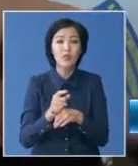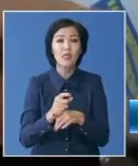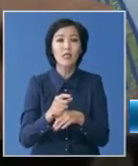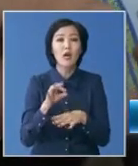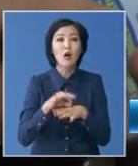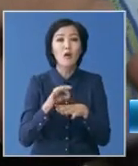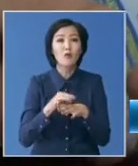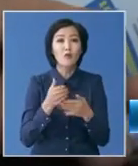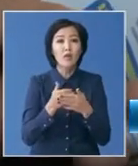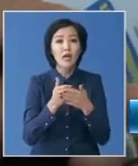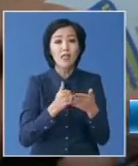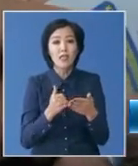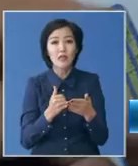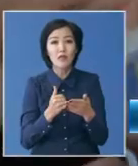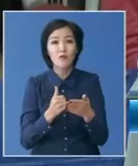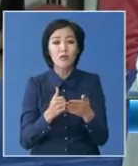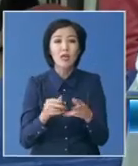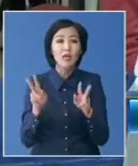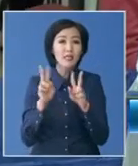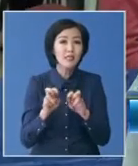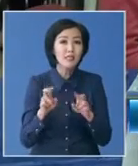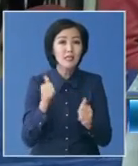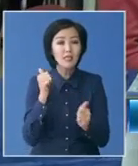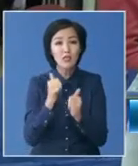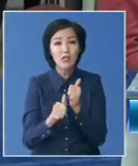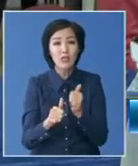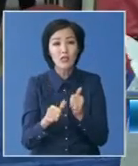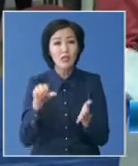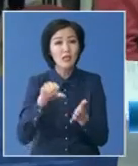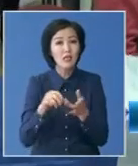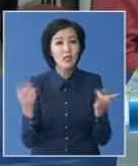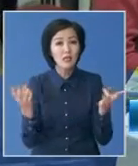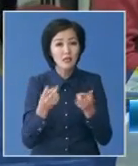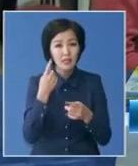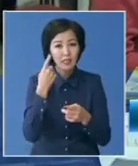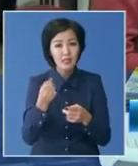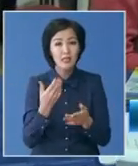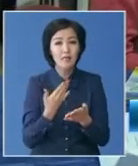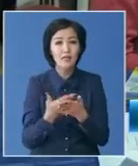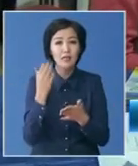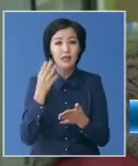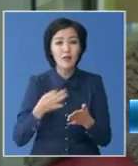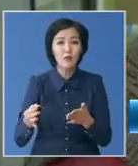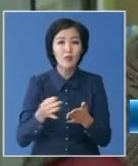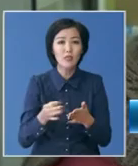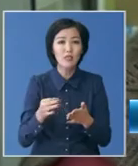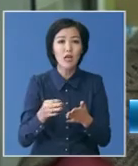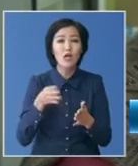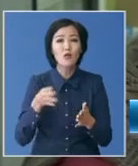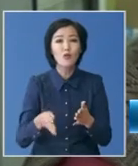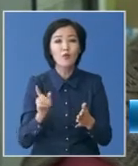ақ халаттылар әйелдерді скринингтік тексеруден жиі өтіп тұру керектігін ескертеді. Мәселен, Алматы облысында өткен жылы 4000